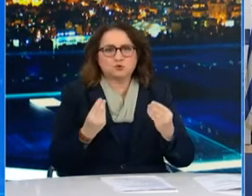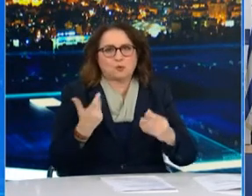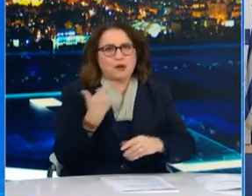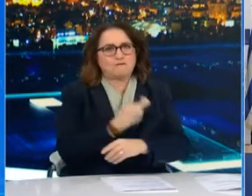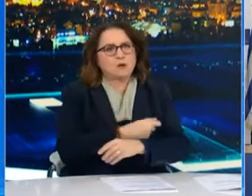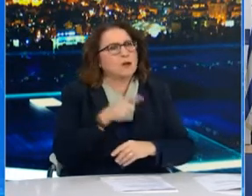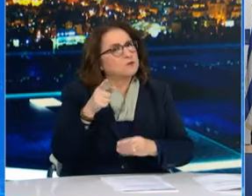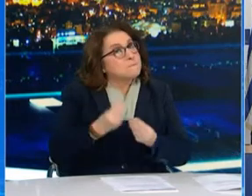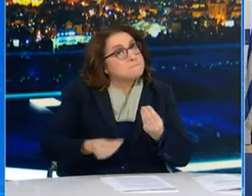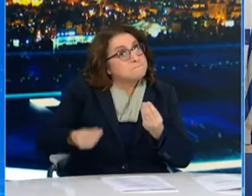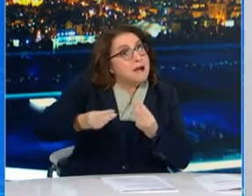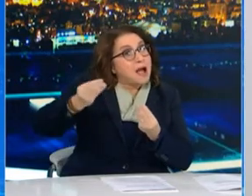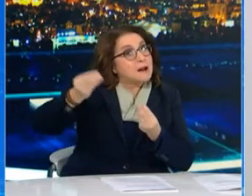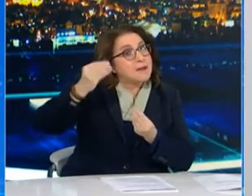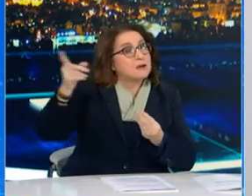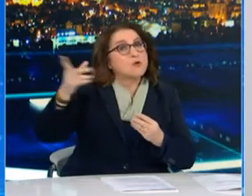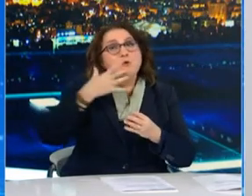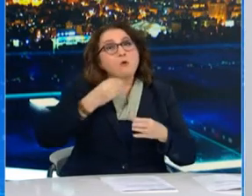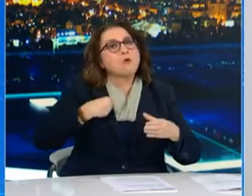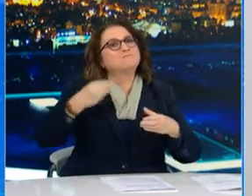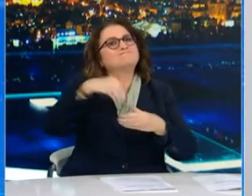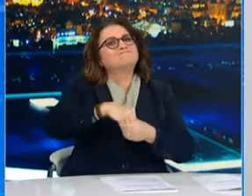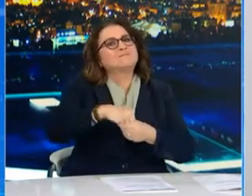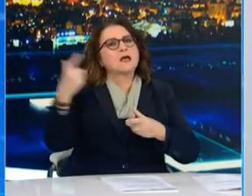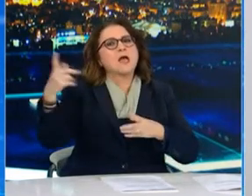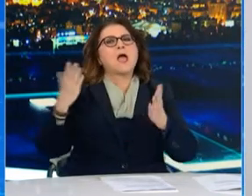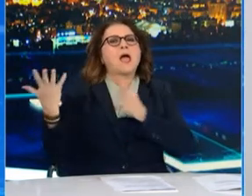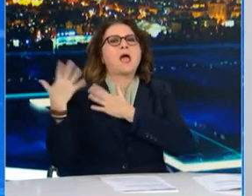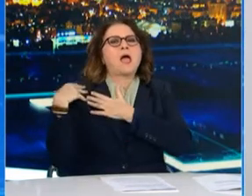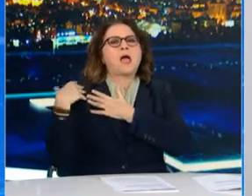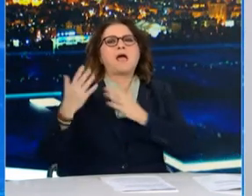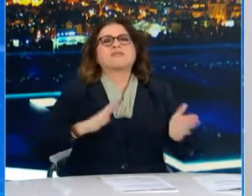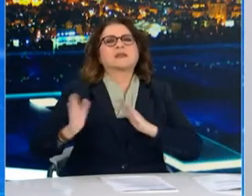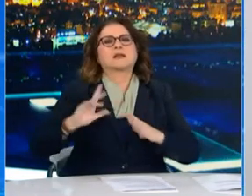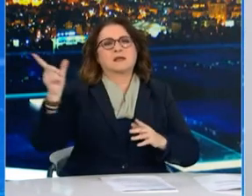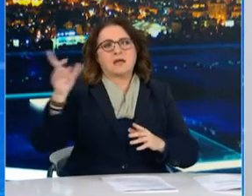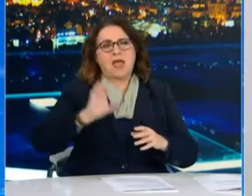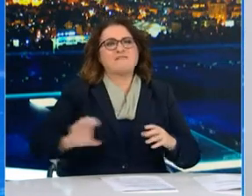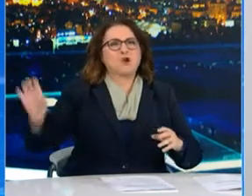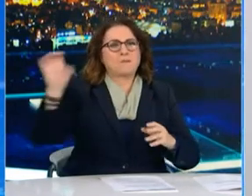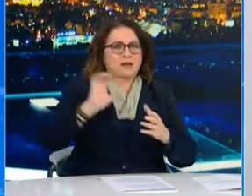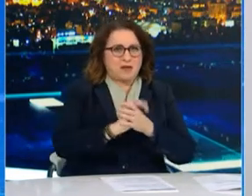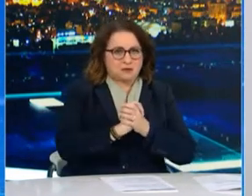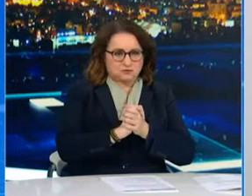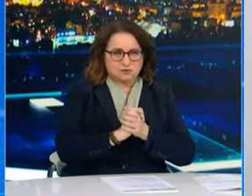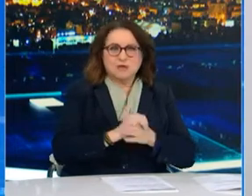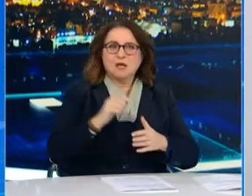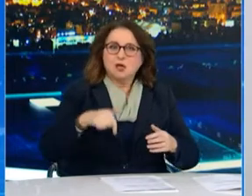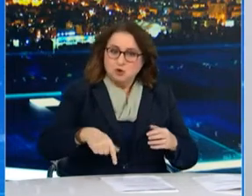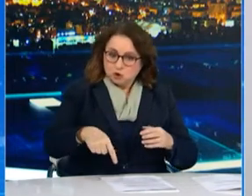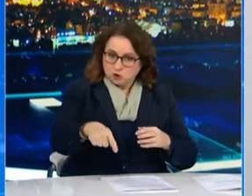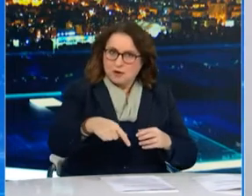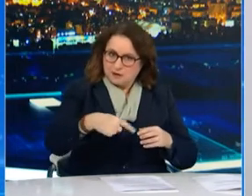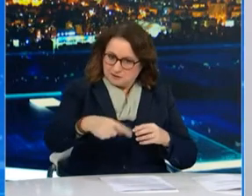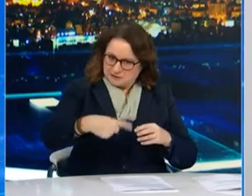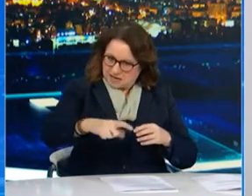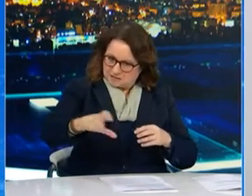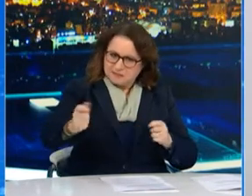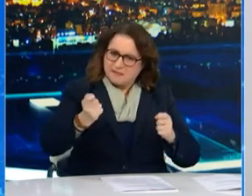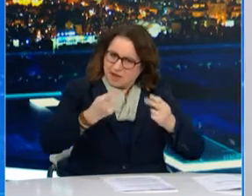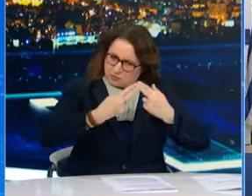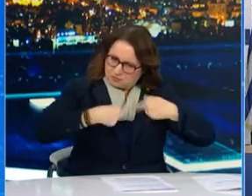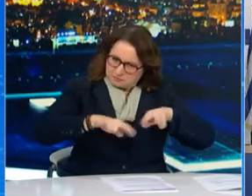για να εγκριθούν. Θυμίζω ότι ο EMA αναμένεται να συνεδριάσει τις επόμενες μέρες,